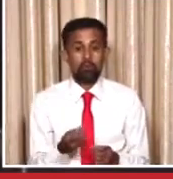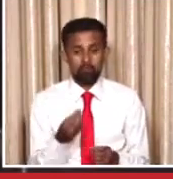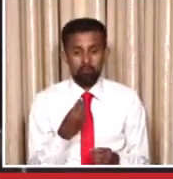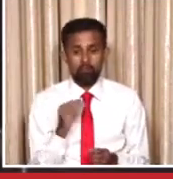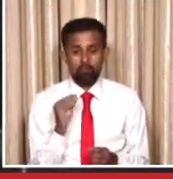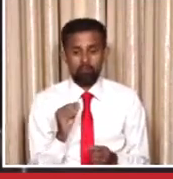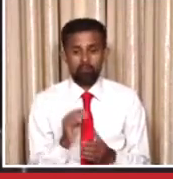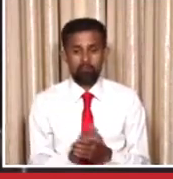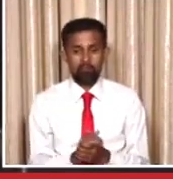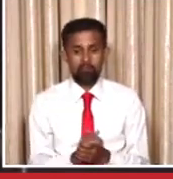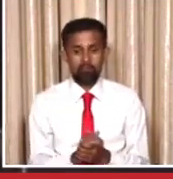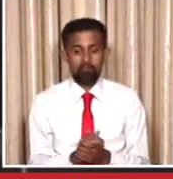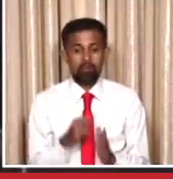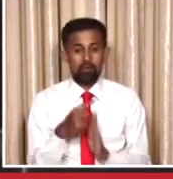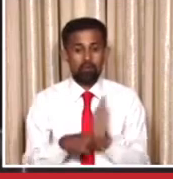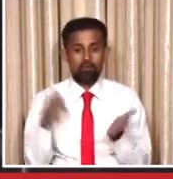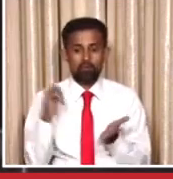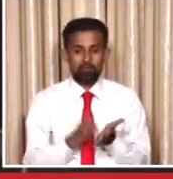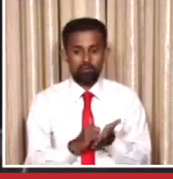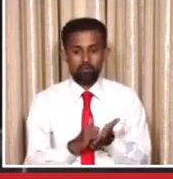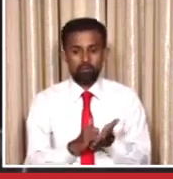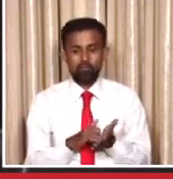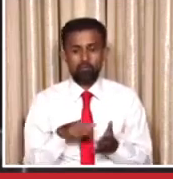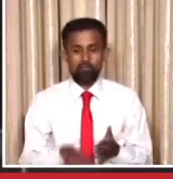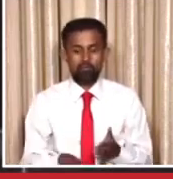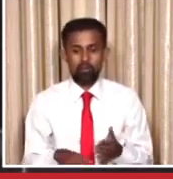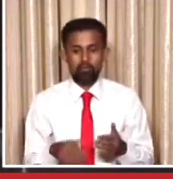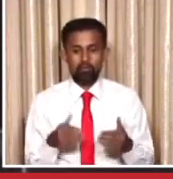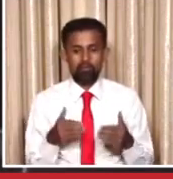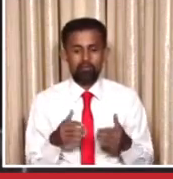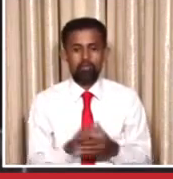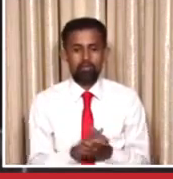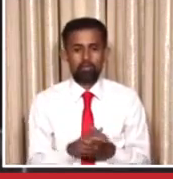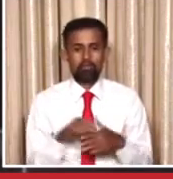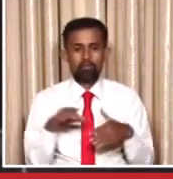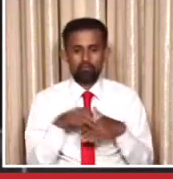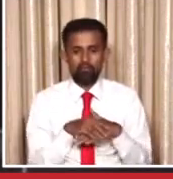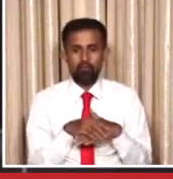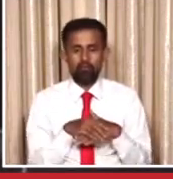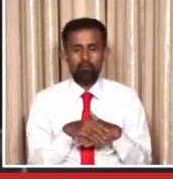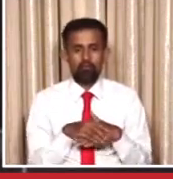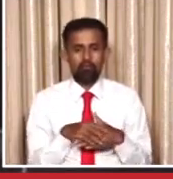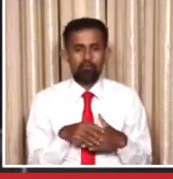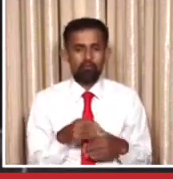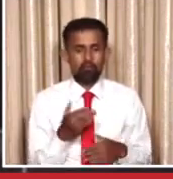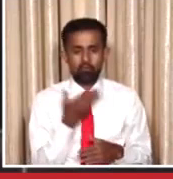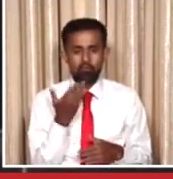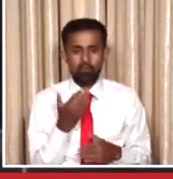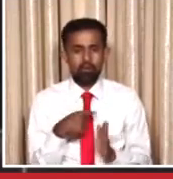வந்தால் இங்கே அவருடைய திருமணத்தை பதிவு செய்வதிலே தடை இருக்கிறது. ஒரு இலங்கையிலே வாழுகின்ற ஒரு